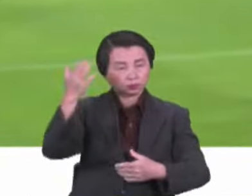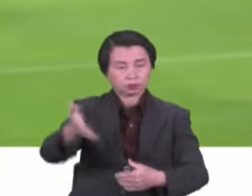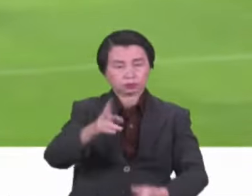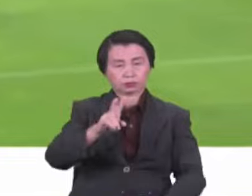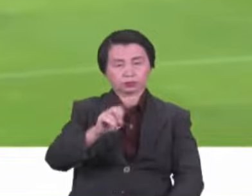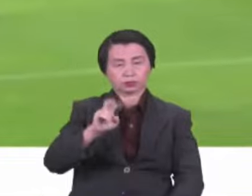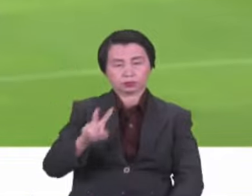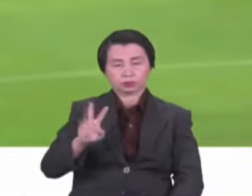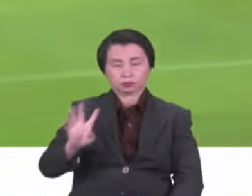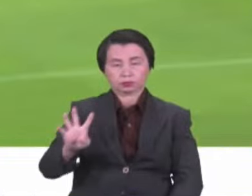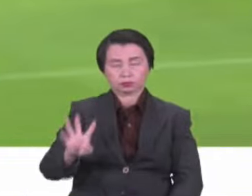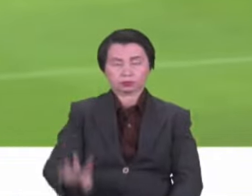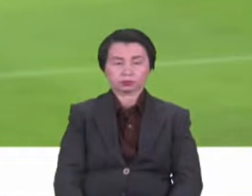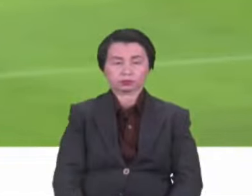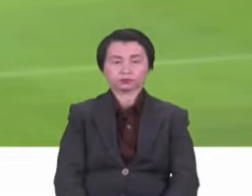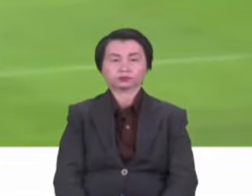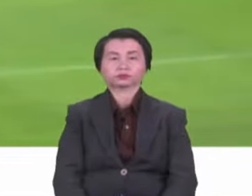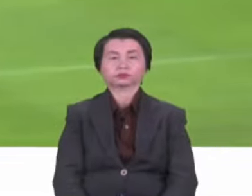nanti.